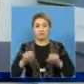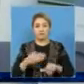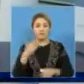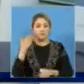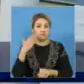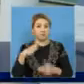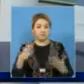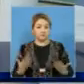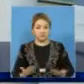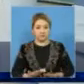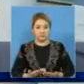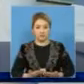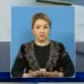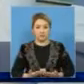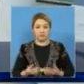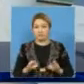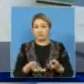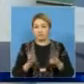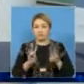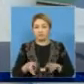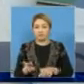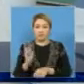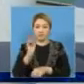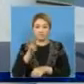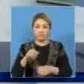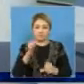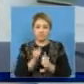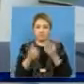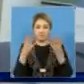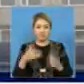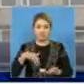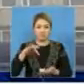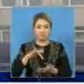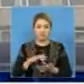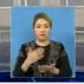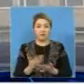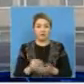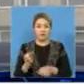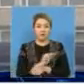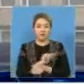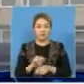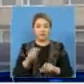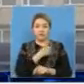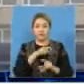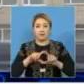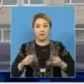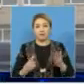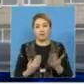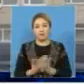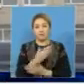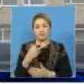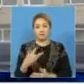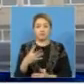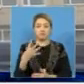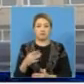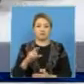облегчает им жизнь, им теперь не придется каждый день ездить в город, получается, за эти процедуры. А в районной больнице в прошлом году был обновлен 3-й и 4-й